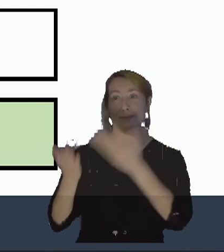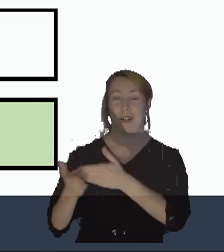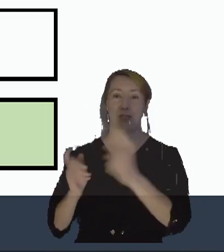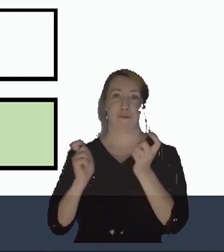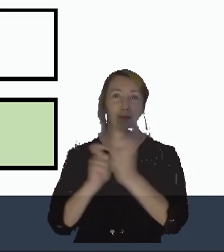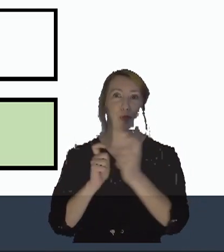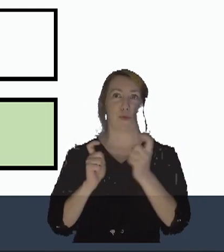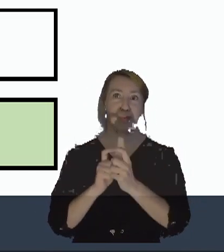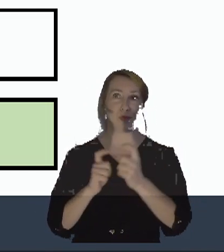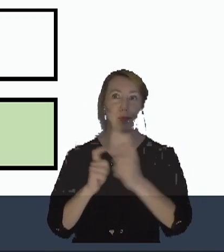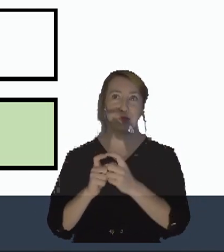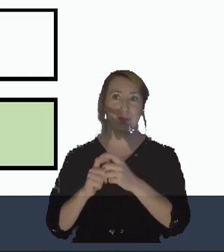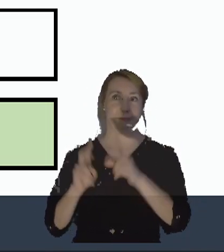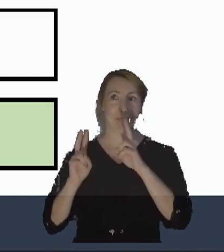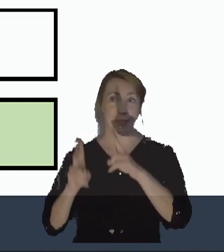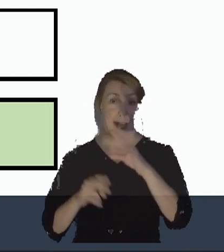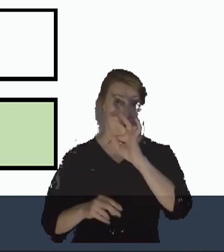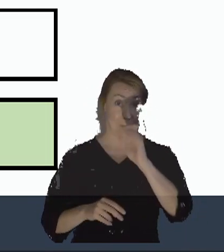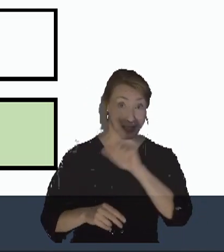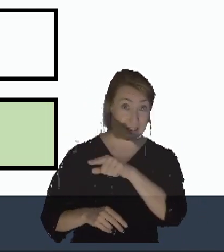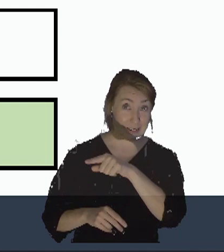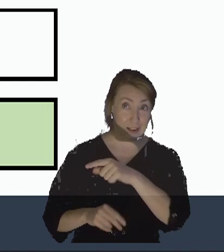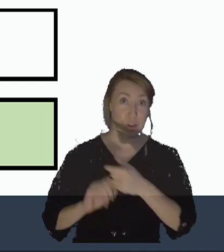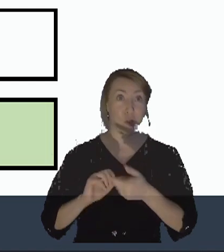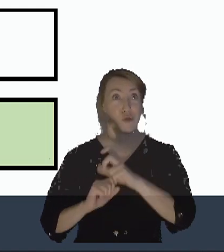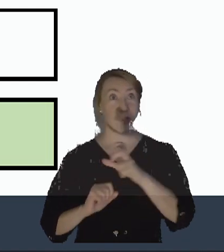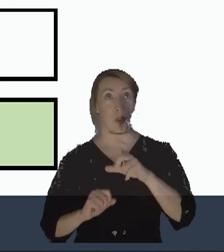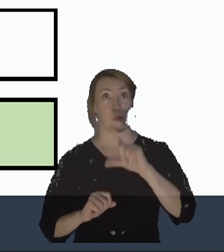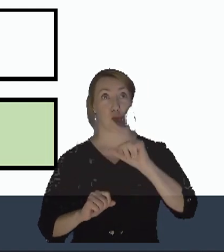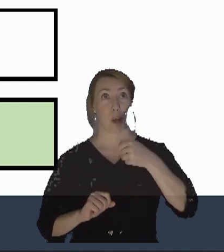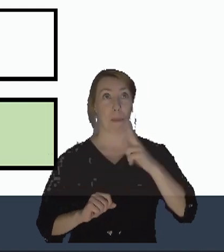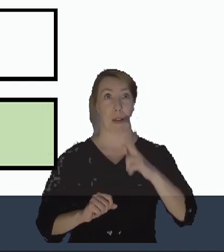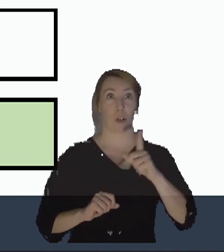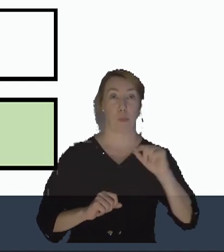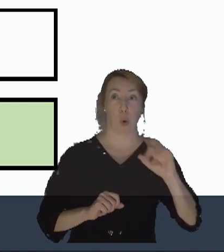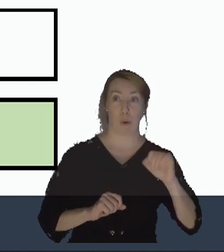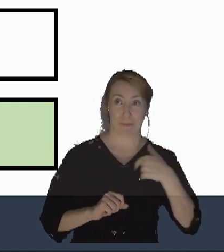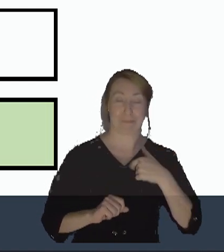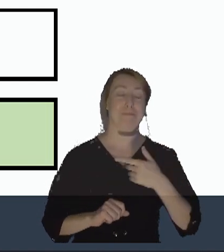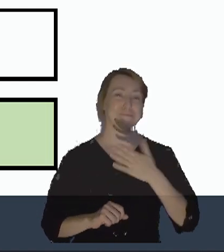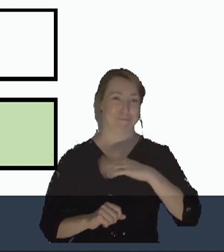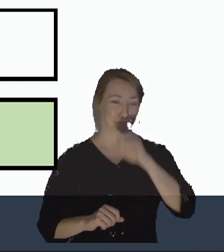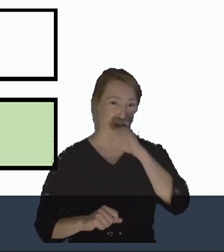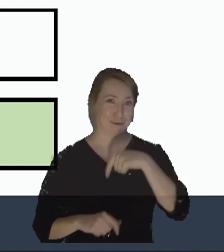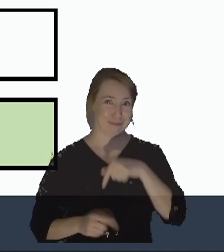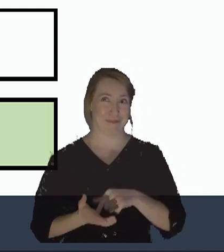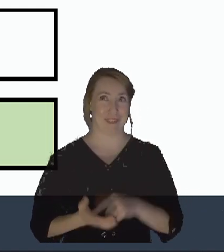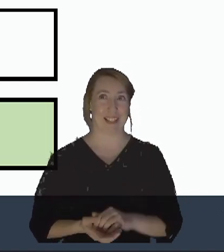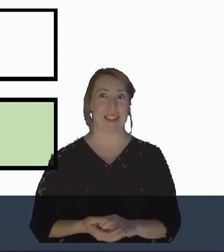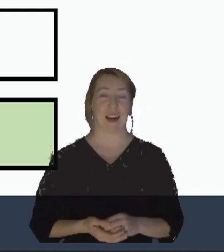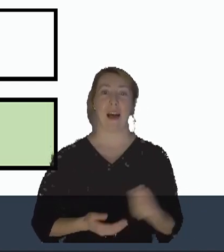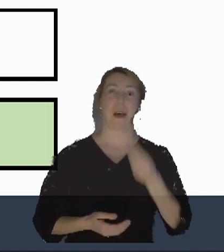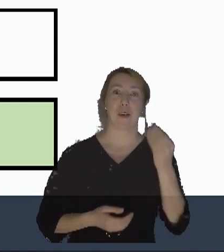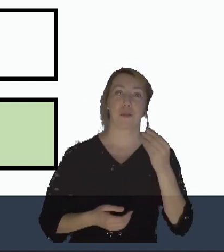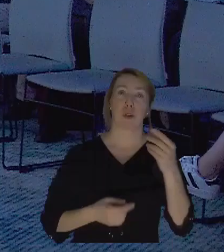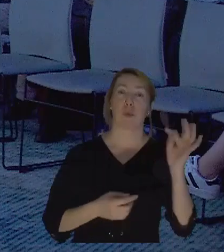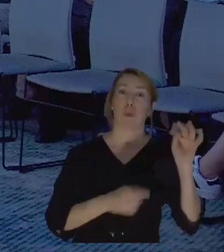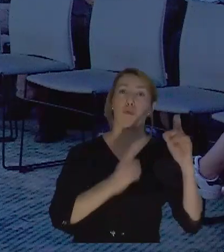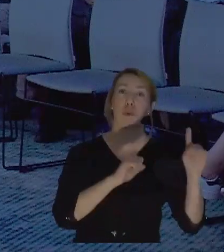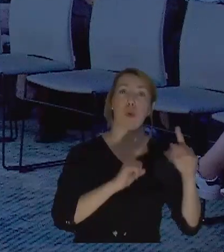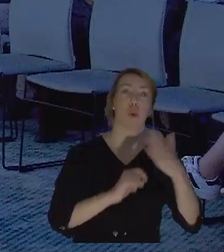mamy Funky Freeza czy Przemka Pro? Obu. Obu, aha. A które jeszcze utwory